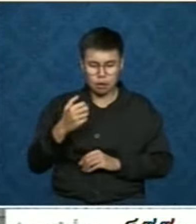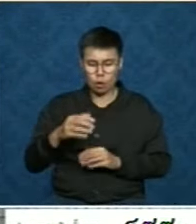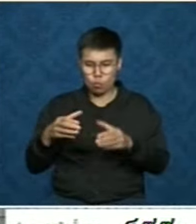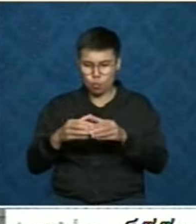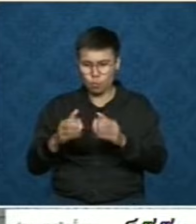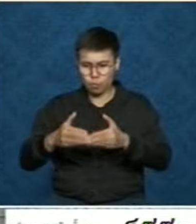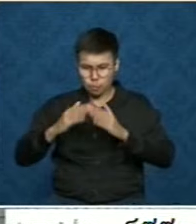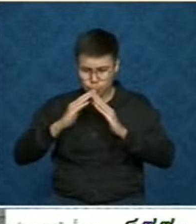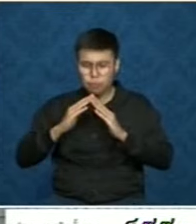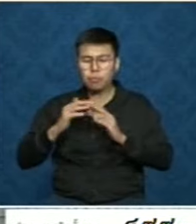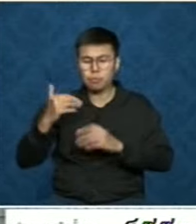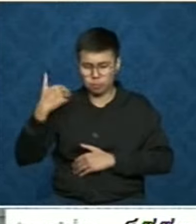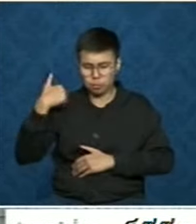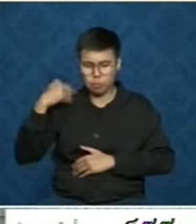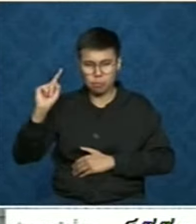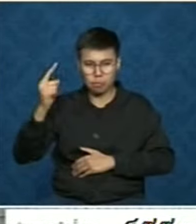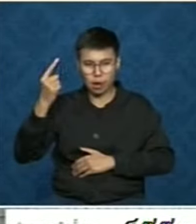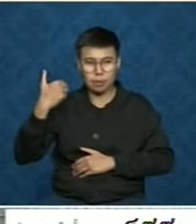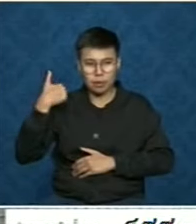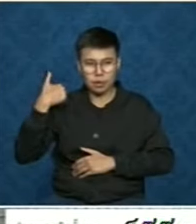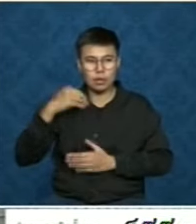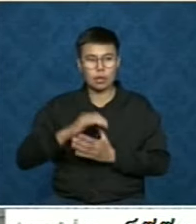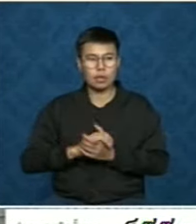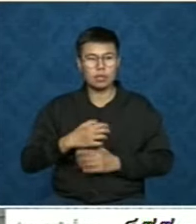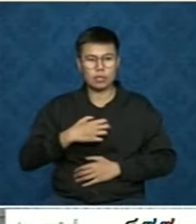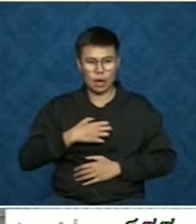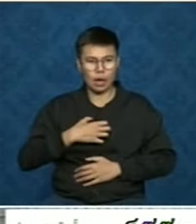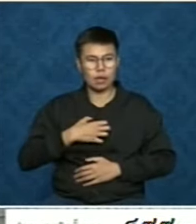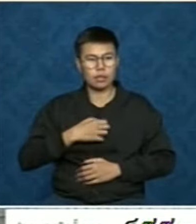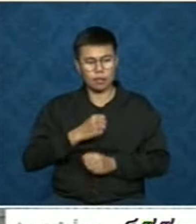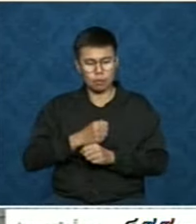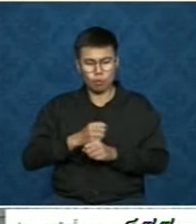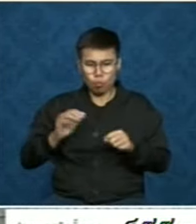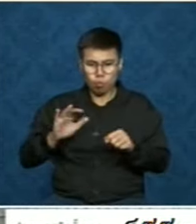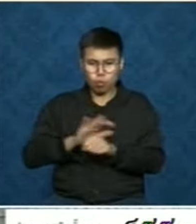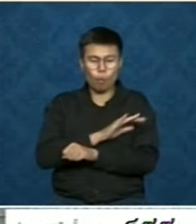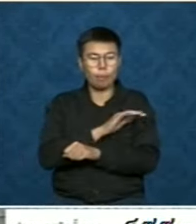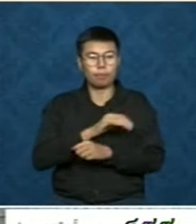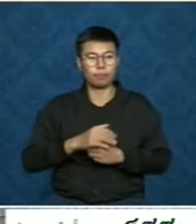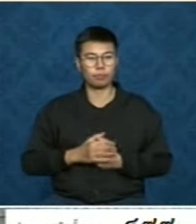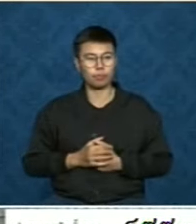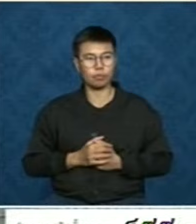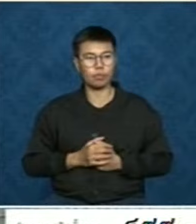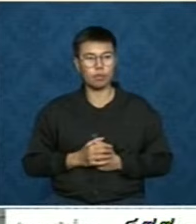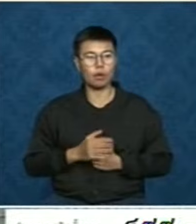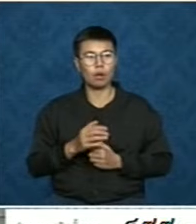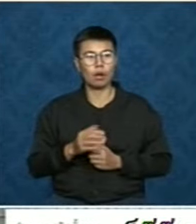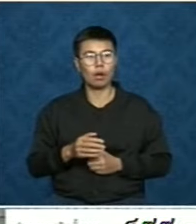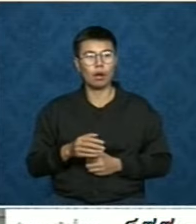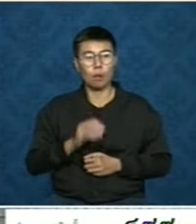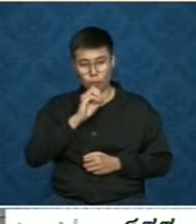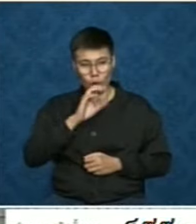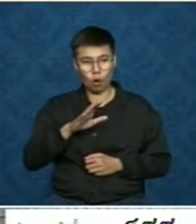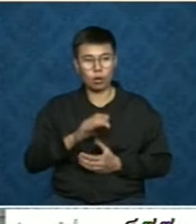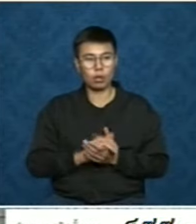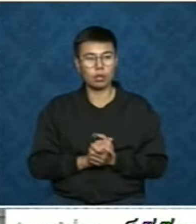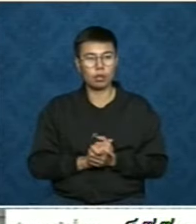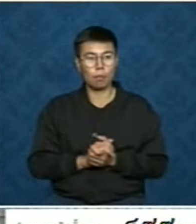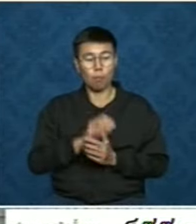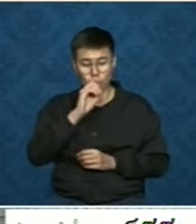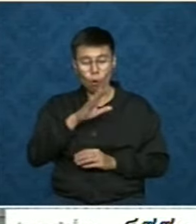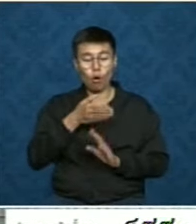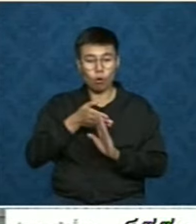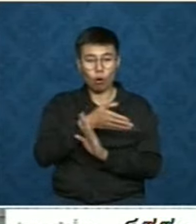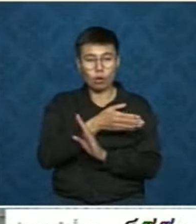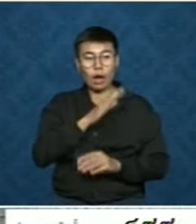เรียบร้อยสักทีนึงแต่เราก็อยากให้มันมันสมบูรณ์เท่านั้นเองครับท่านประธานฮะก็กราบเรียนท่านประธานไว้เป็นเบื้องต้นก่อนถ้า